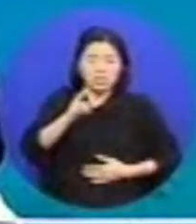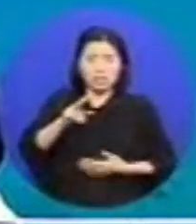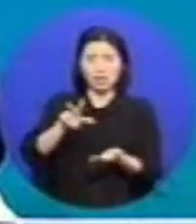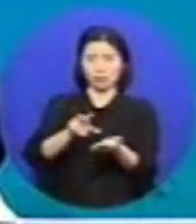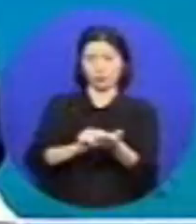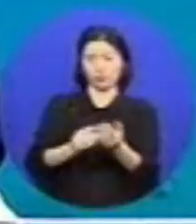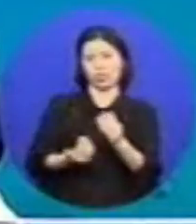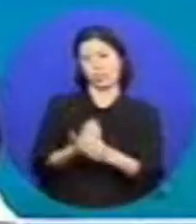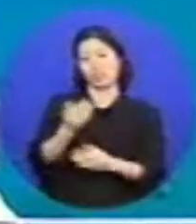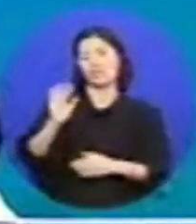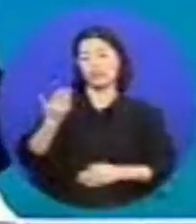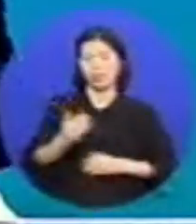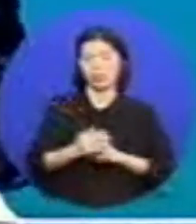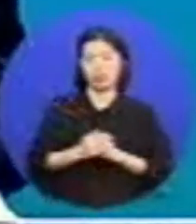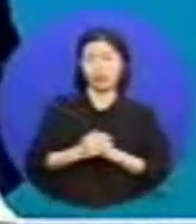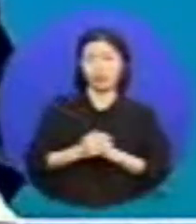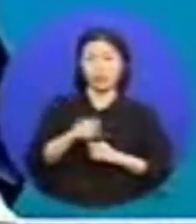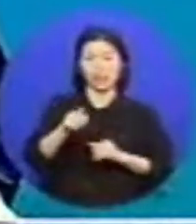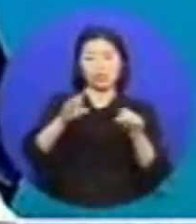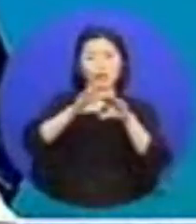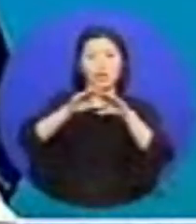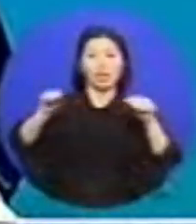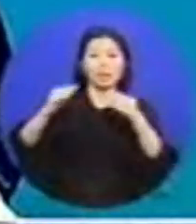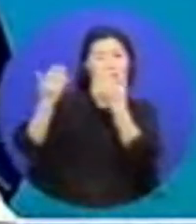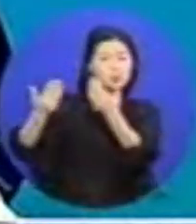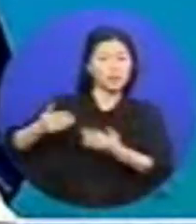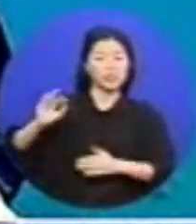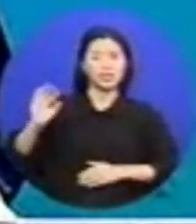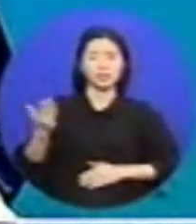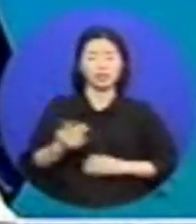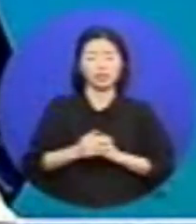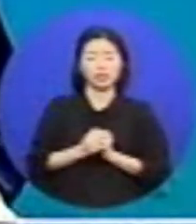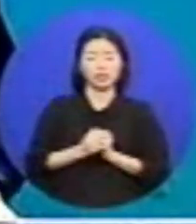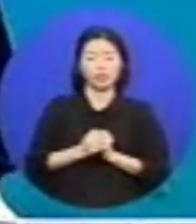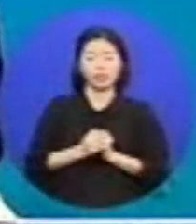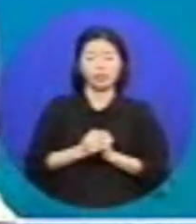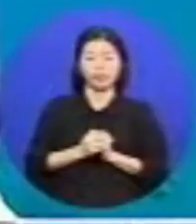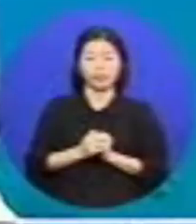생긴 겁니다. 이건 해결받아야 돼요. 정말 해결받아야 됩니다.